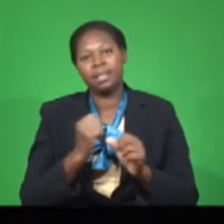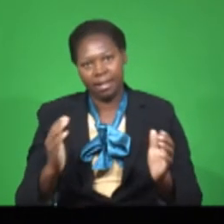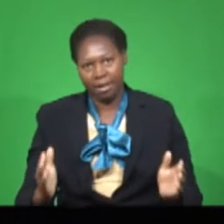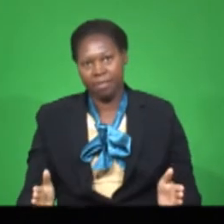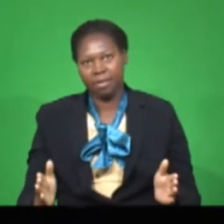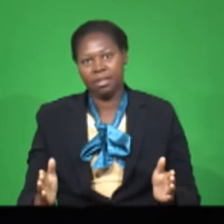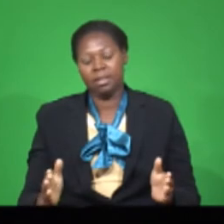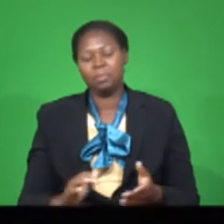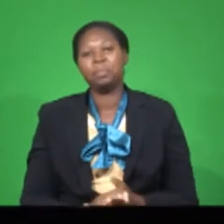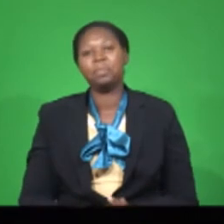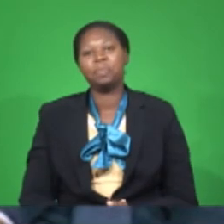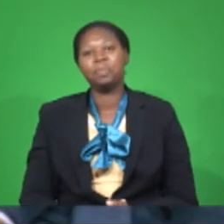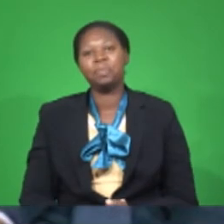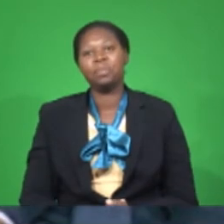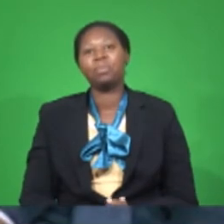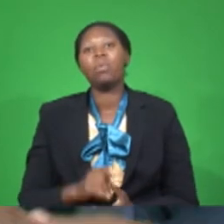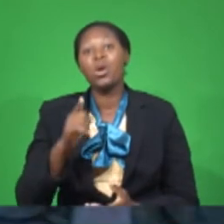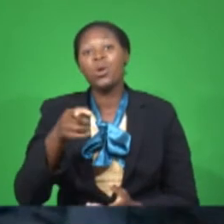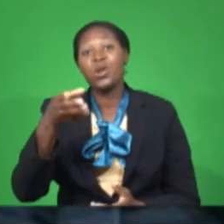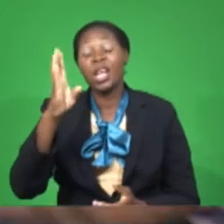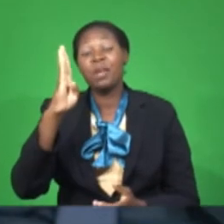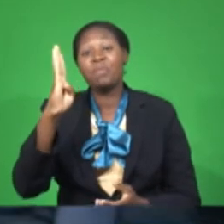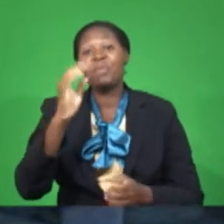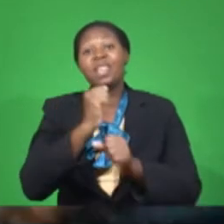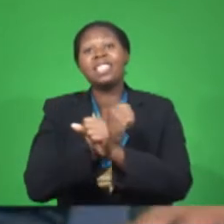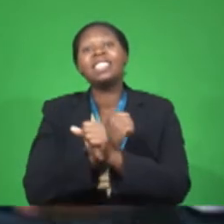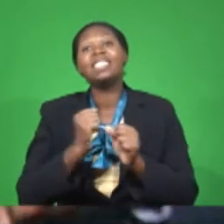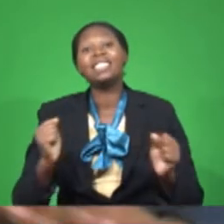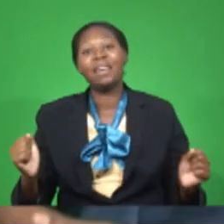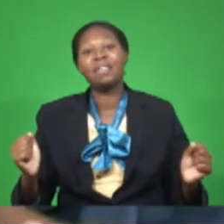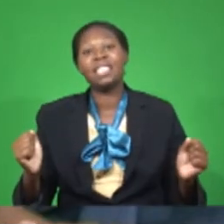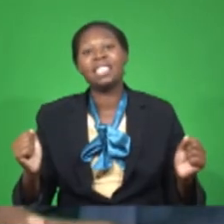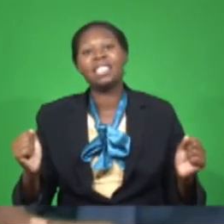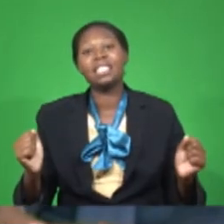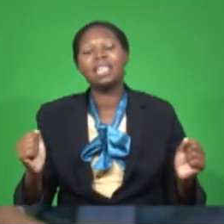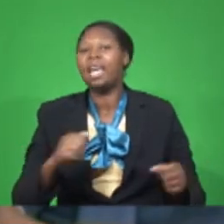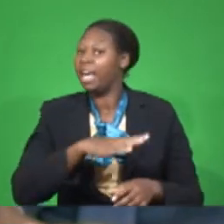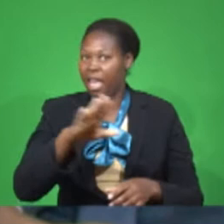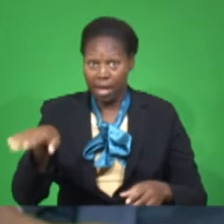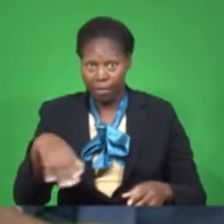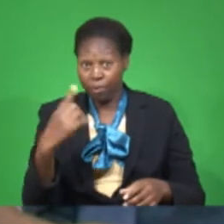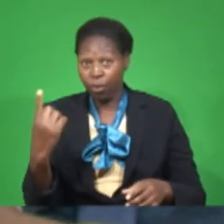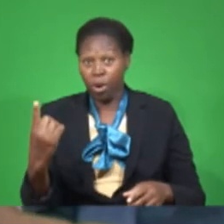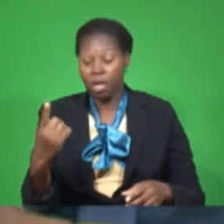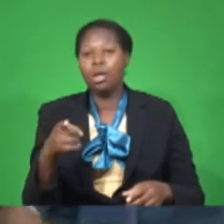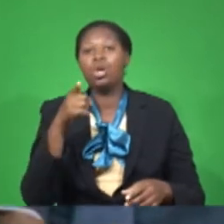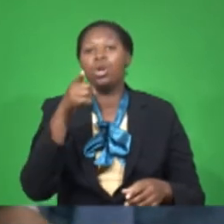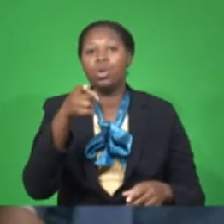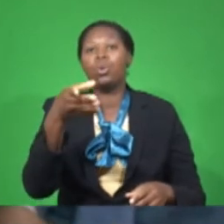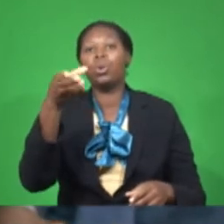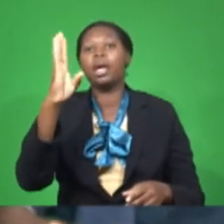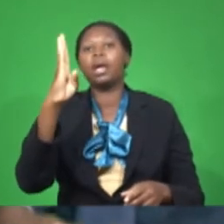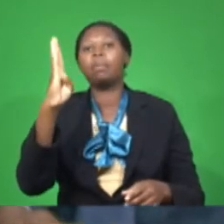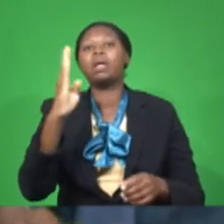Unogona kuponeswa. Ehe. Kureva isusu. Ehe, munhu wese. Alright. Ehe. Ini iwe.